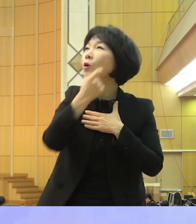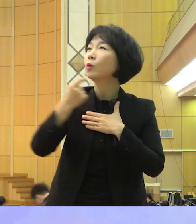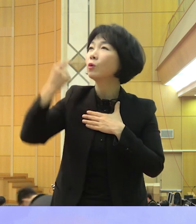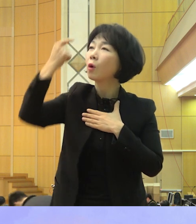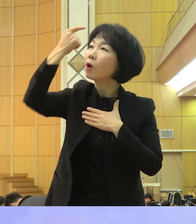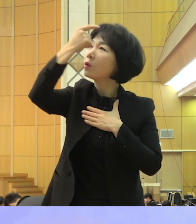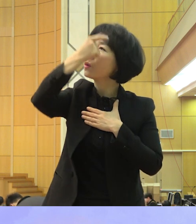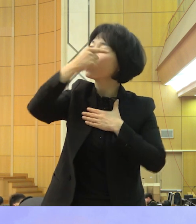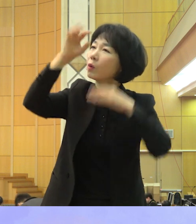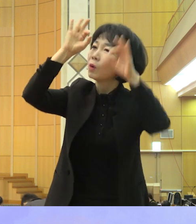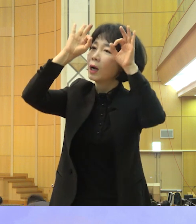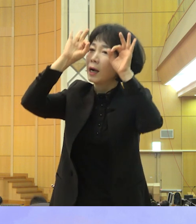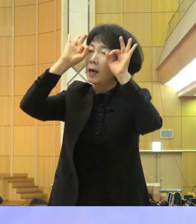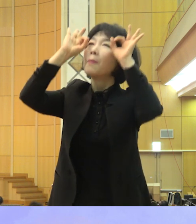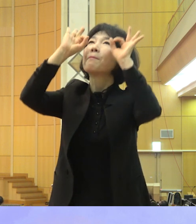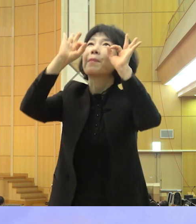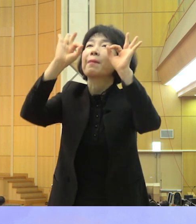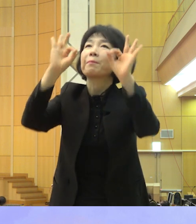주의 얼굴